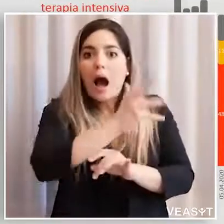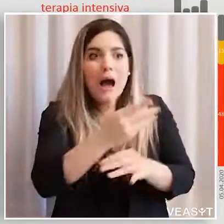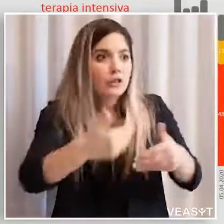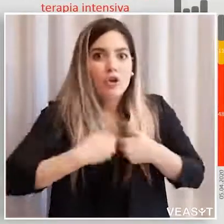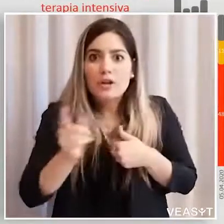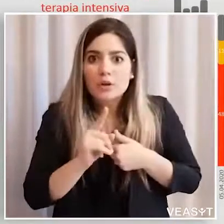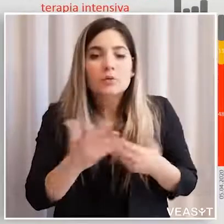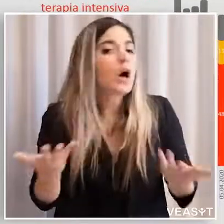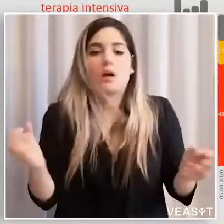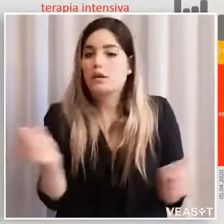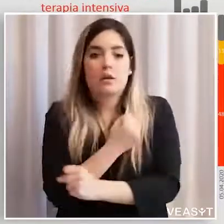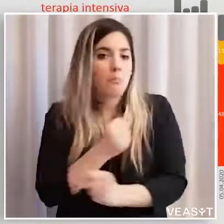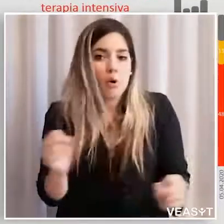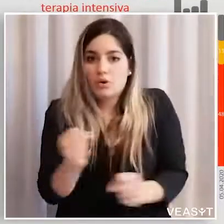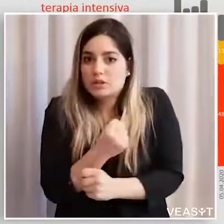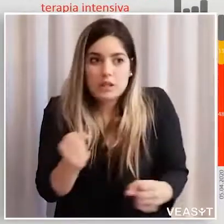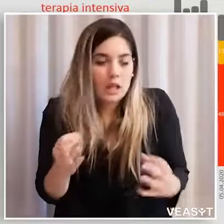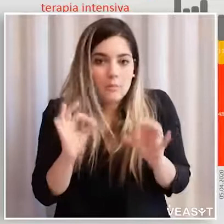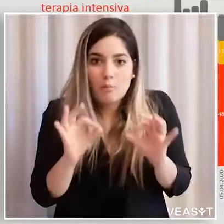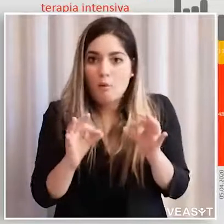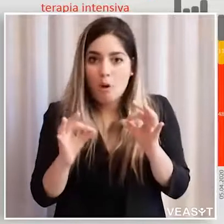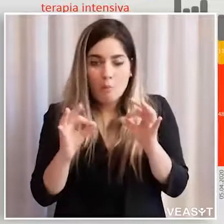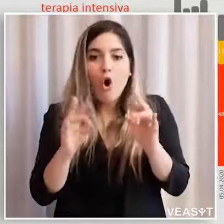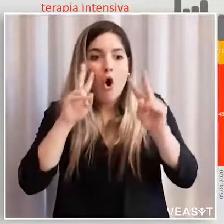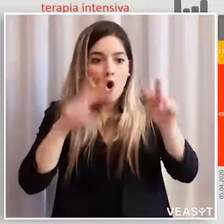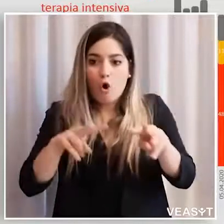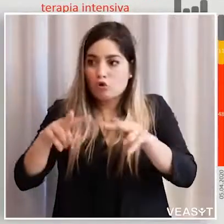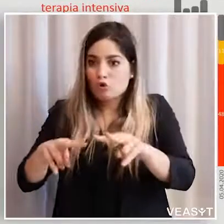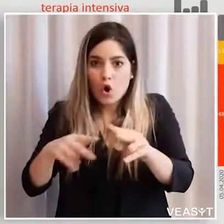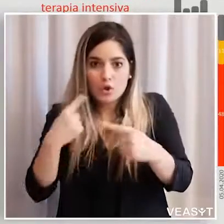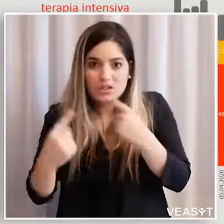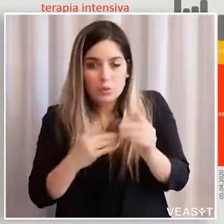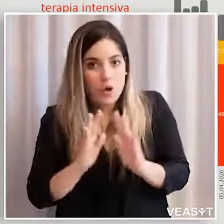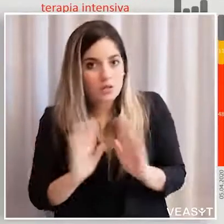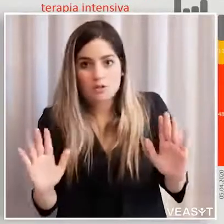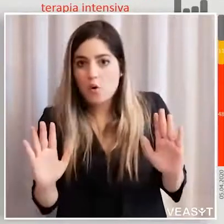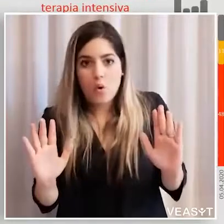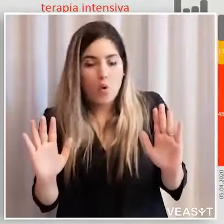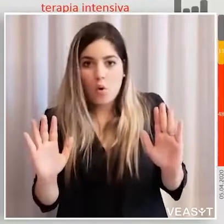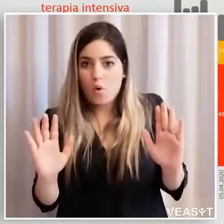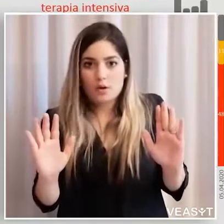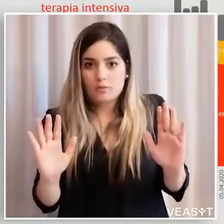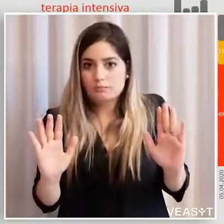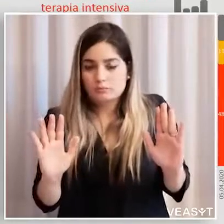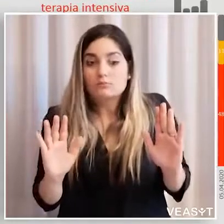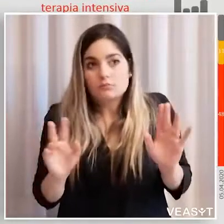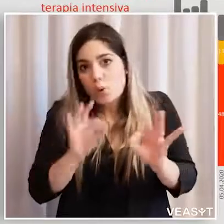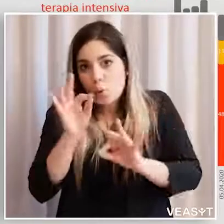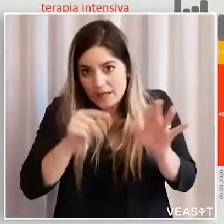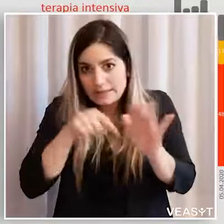vicinanti non sarebbe stato possibile tenere sotto il controllo soprattutto il